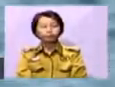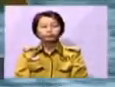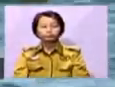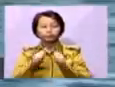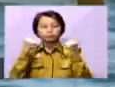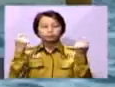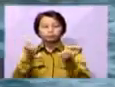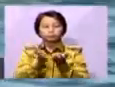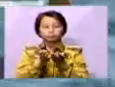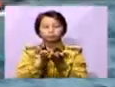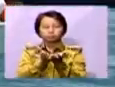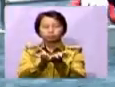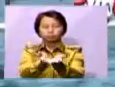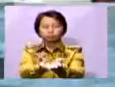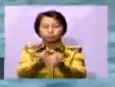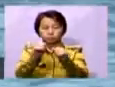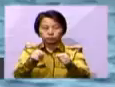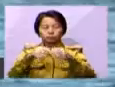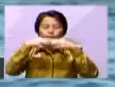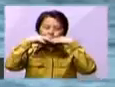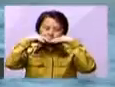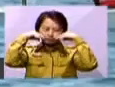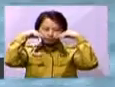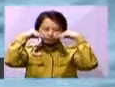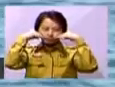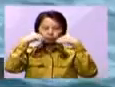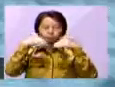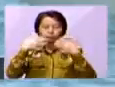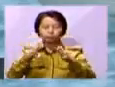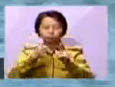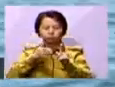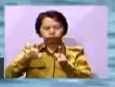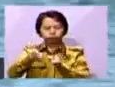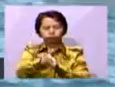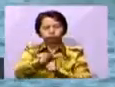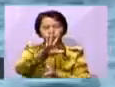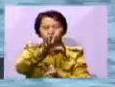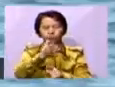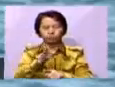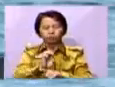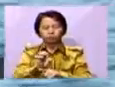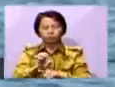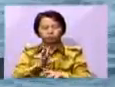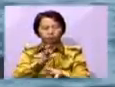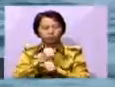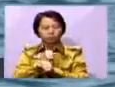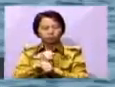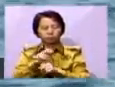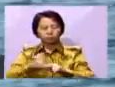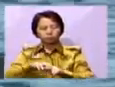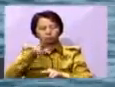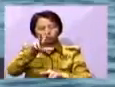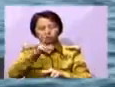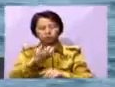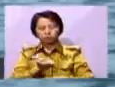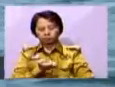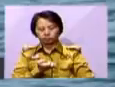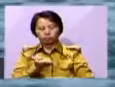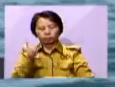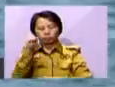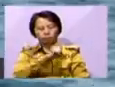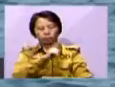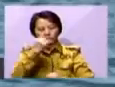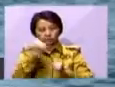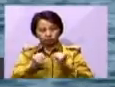Pasukan perahu layar pula boleh tersenyum apabila mereka melepasi sasaran 5 pingat emas selepas menambah 3 lagi emas pada hari